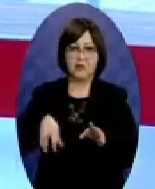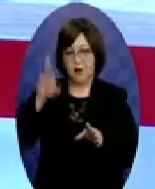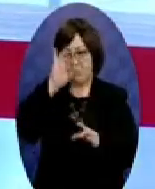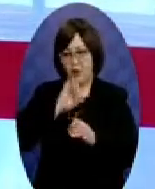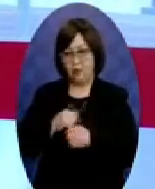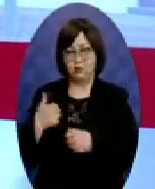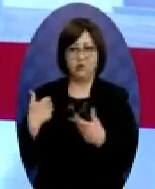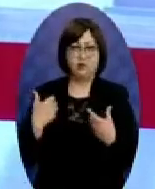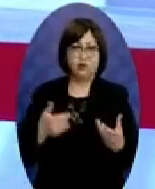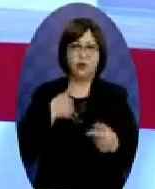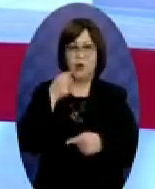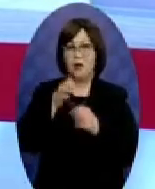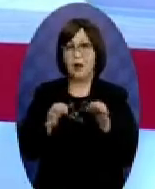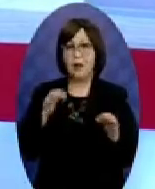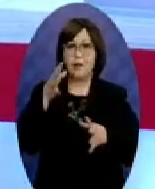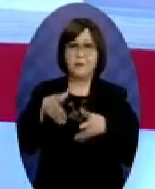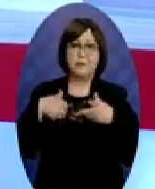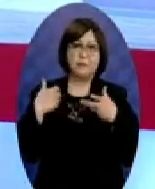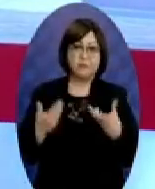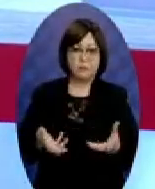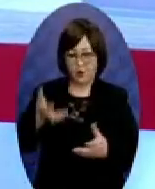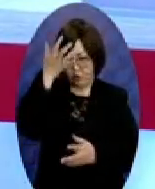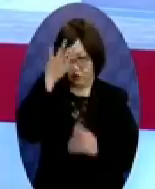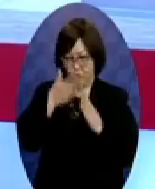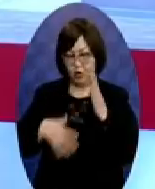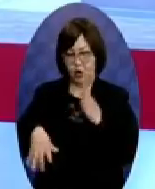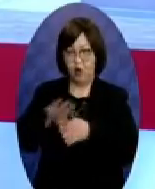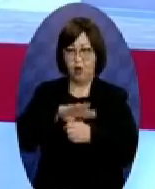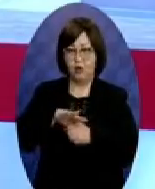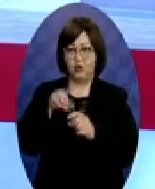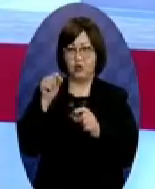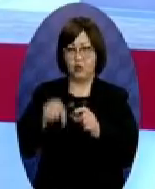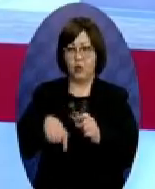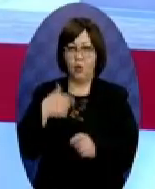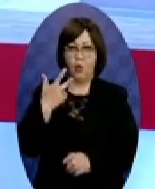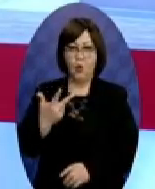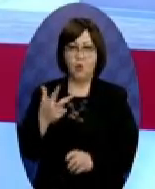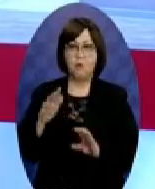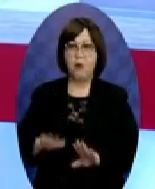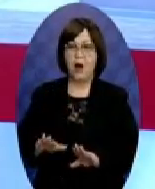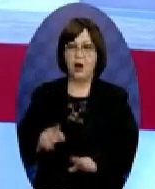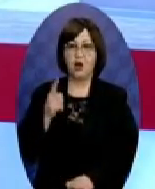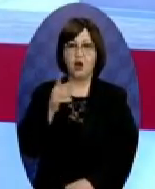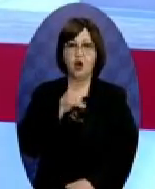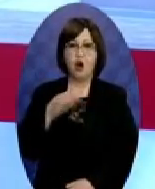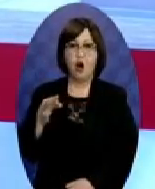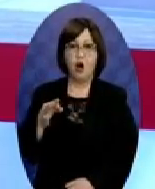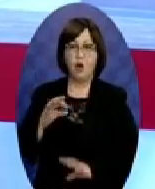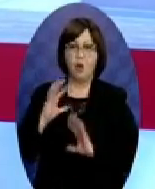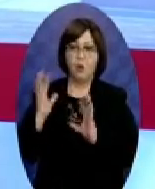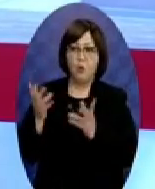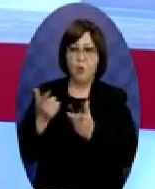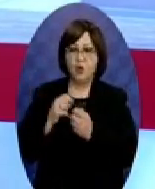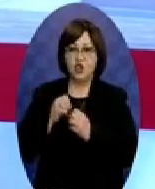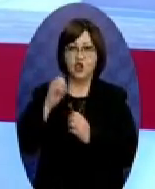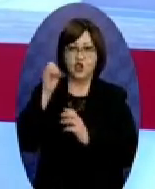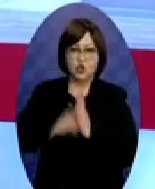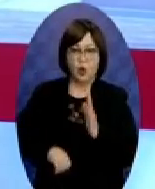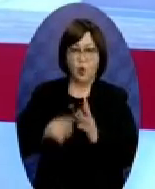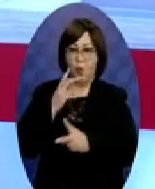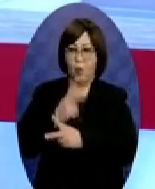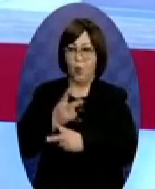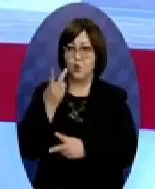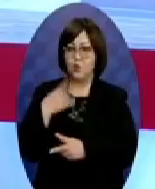дэлгэрэнгүй танилцуулъя. За төрийн ордонд өнөөдөр 3 байнгын ороо хуралдах төв зарлагдаад байсан. Гэвч хууль зүйн байнгын ороо, эдийн засгийн байнгын орооны